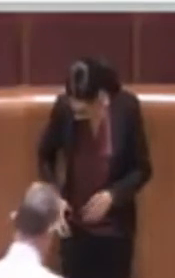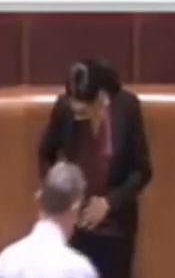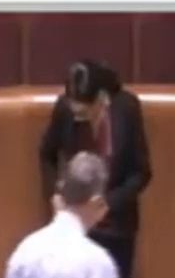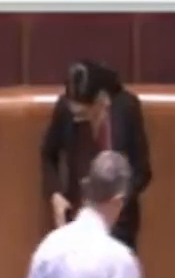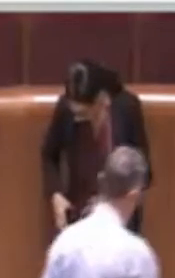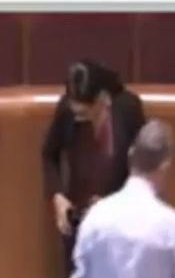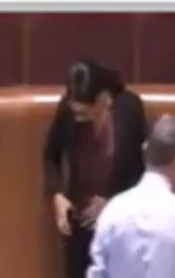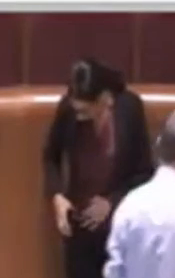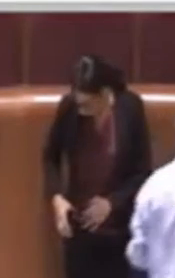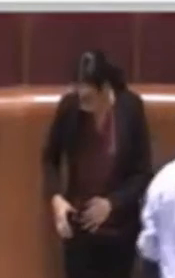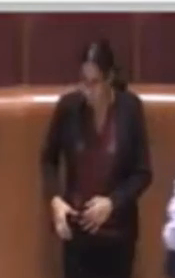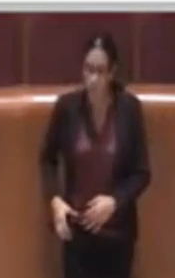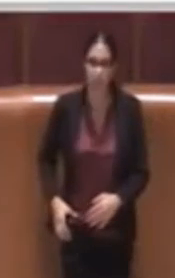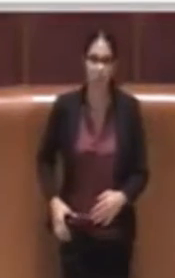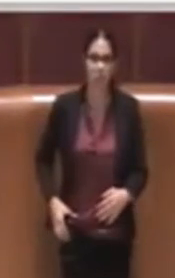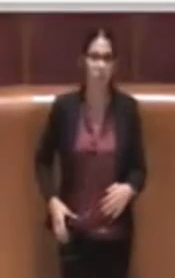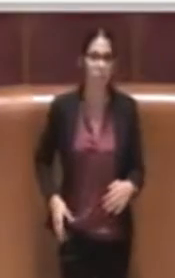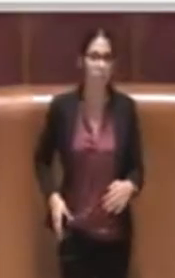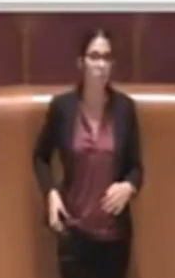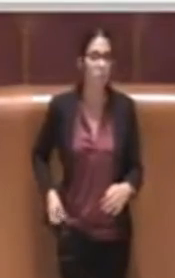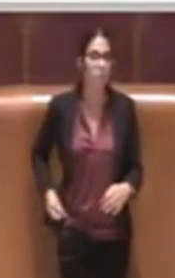Grazie Presidente.